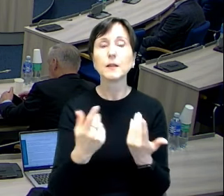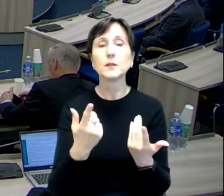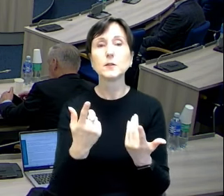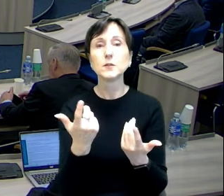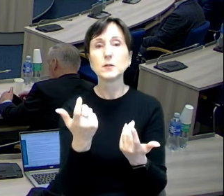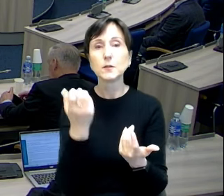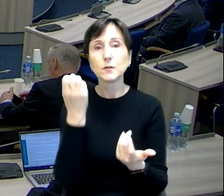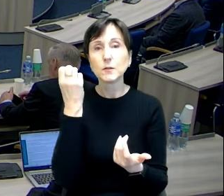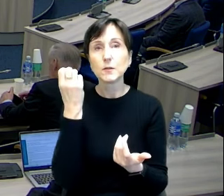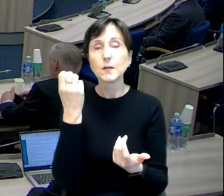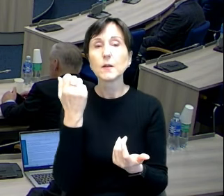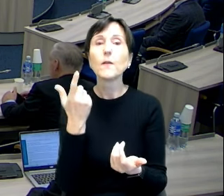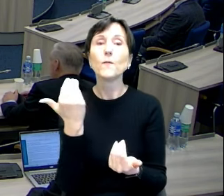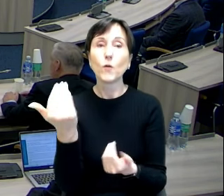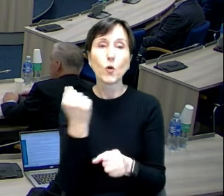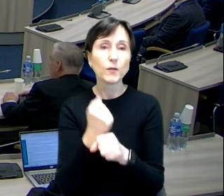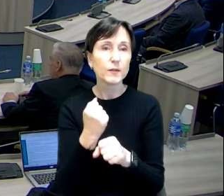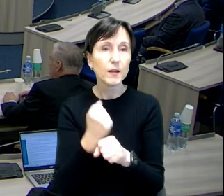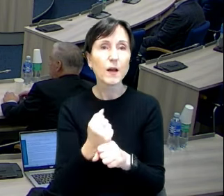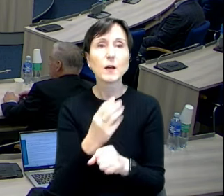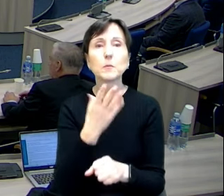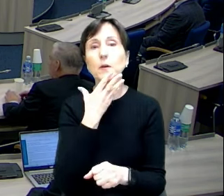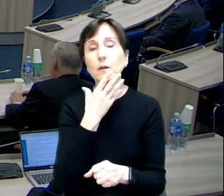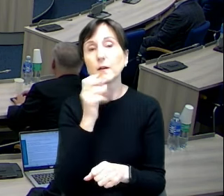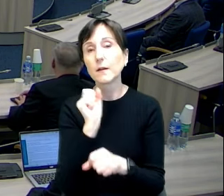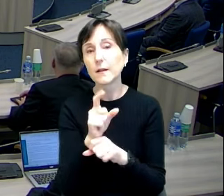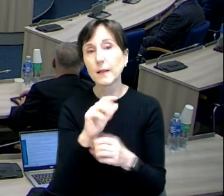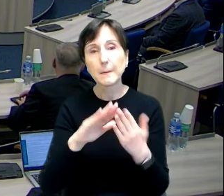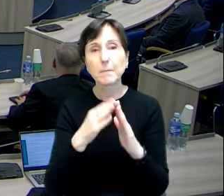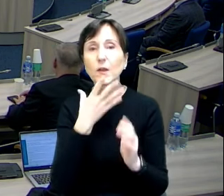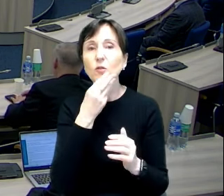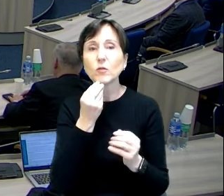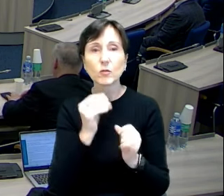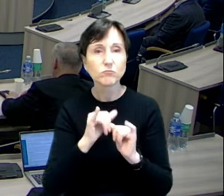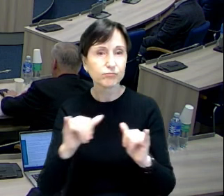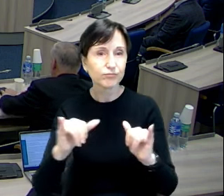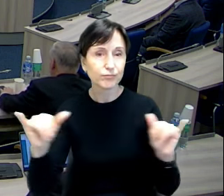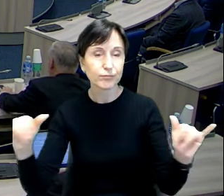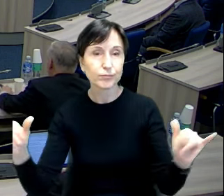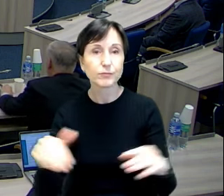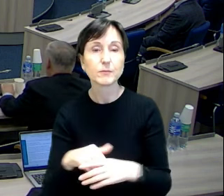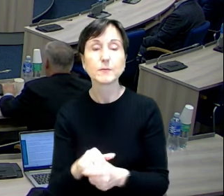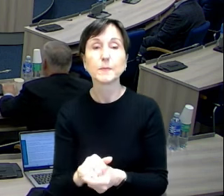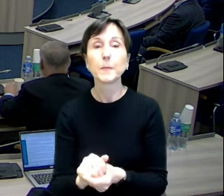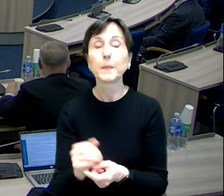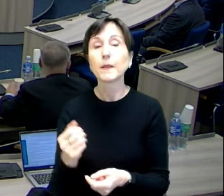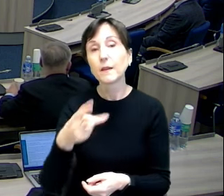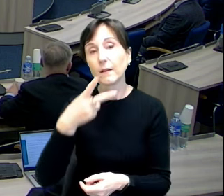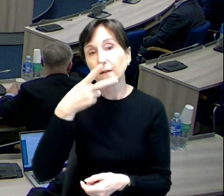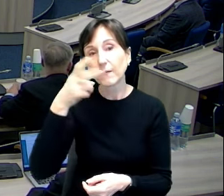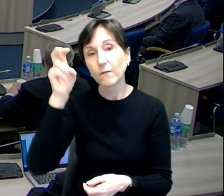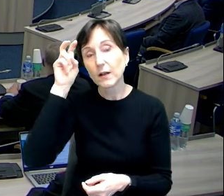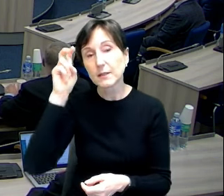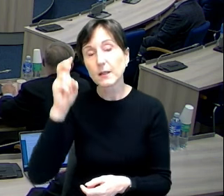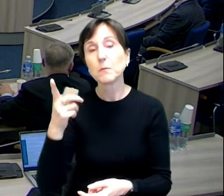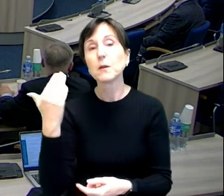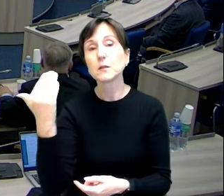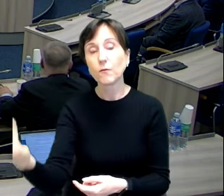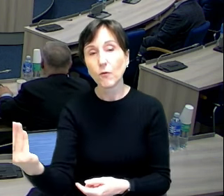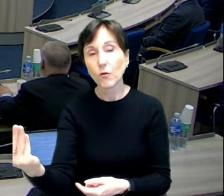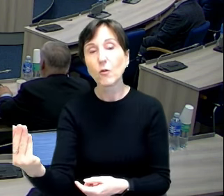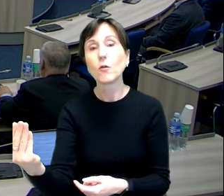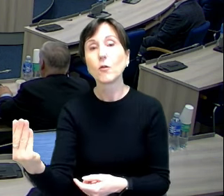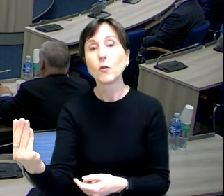klaipėdą gražesnę būdamas vienas ilgiausiai dirbančių valstybės tarnautojų ne tik klaipėdos miesto savivaldybėje bet ir